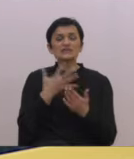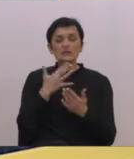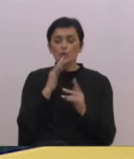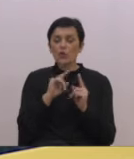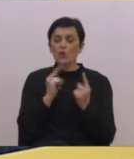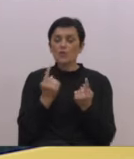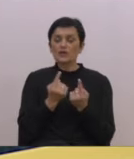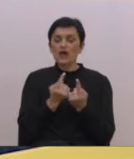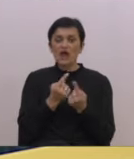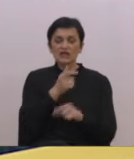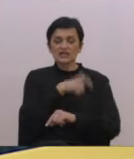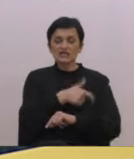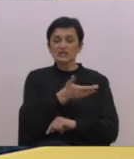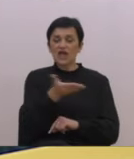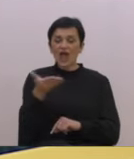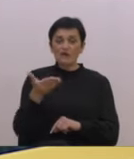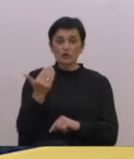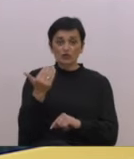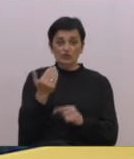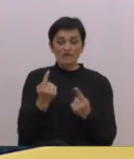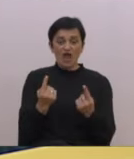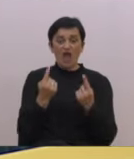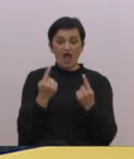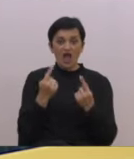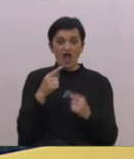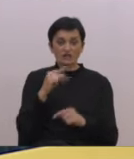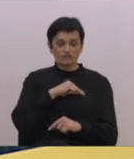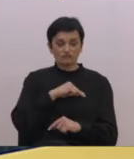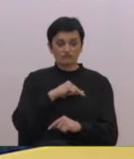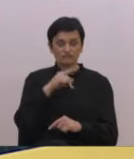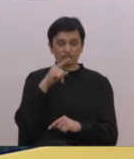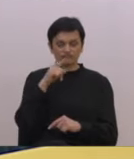წევრობა ისე, რომ თქვენი მაღალჩინოსნები მდიდრდებიან,